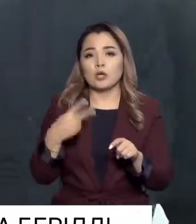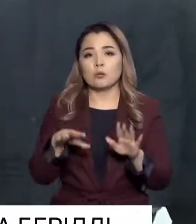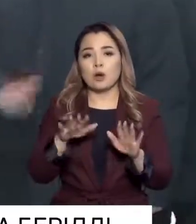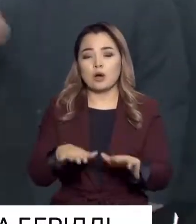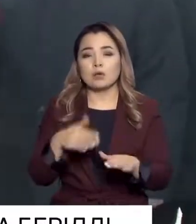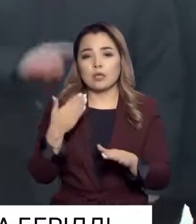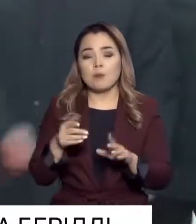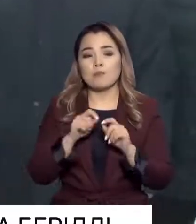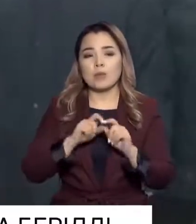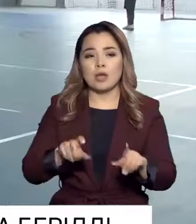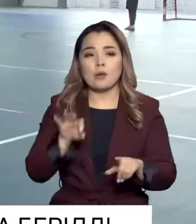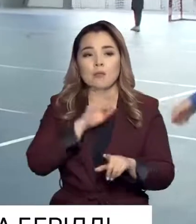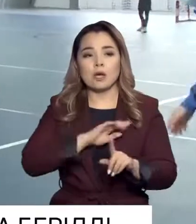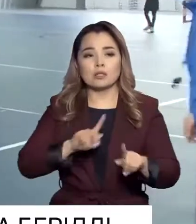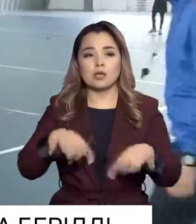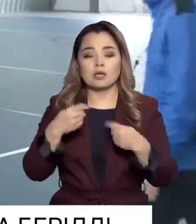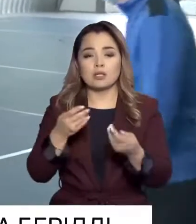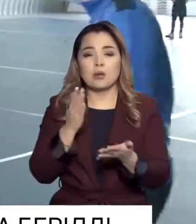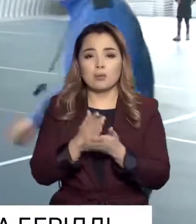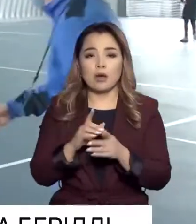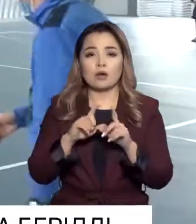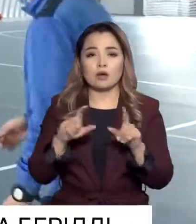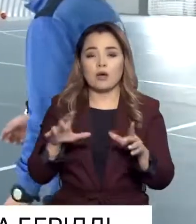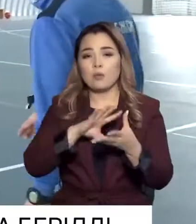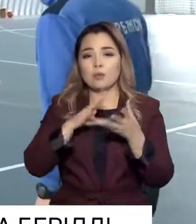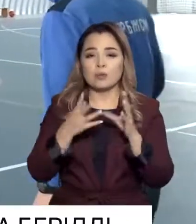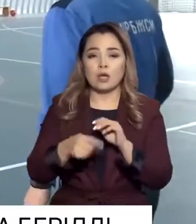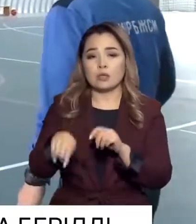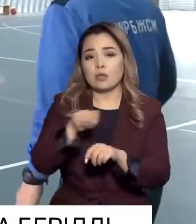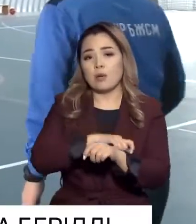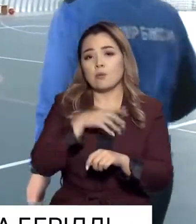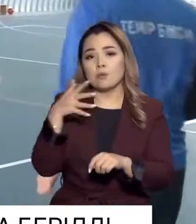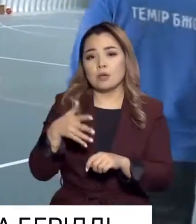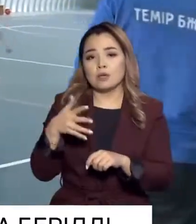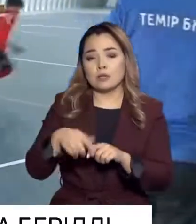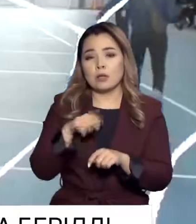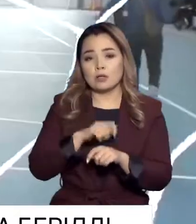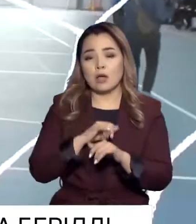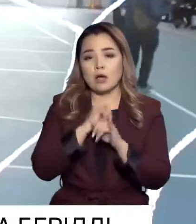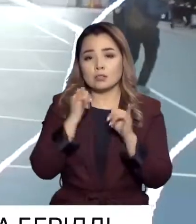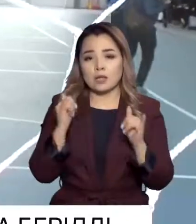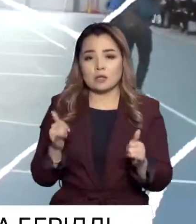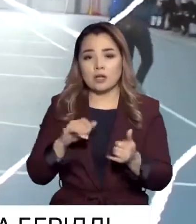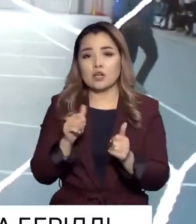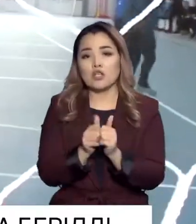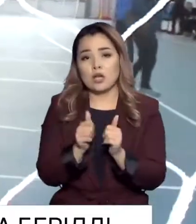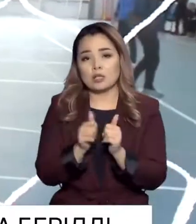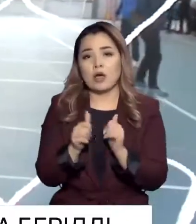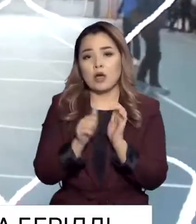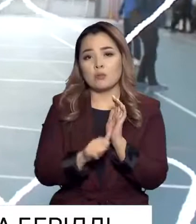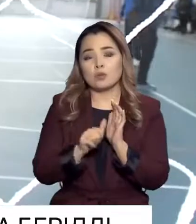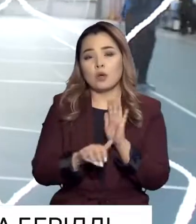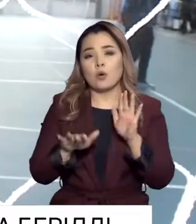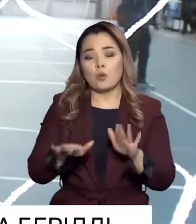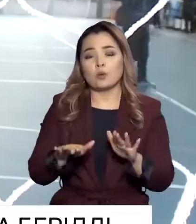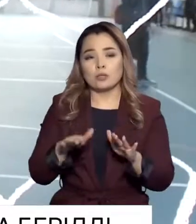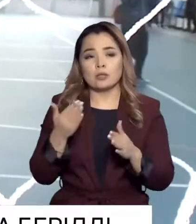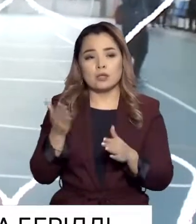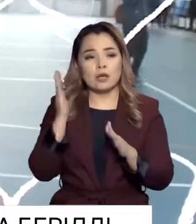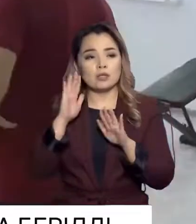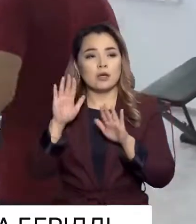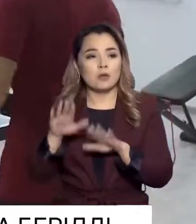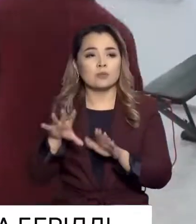орынға шақталған мектеп пайдалануға берілді. Ғимараттың жалпы аумағы 5000 шаршы метрден асады. Жанында 60 орындық интернаты да